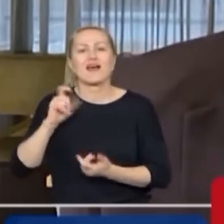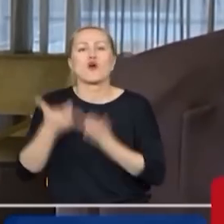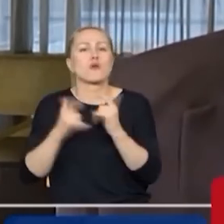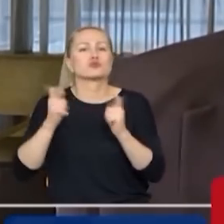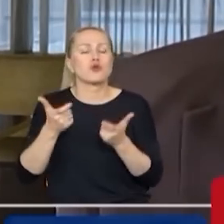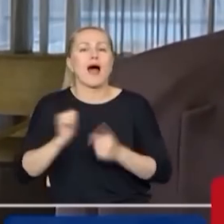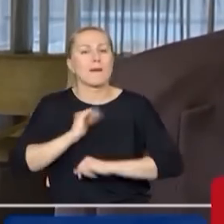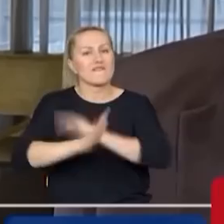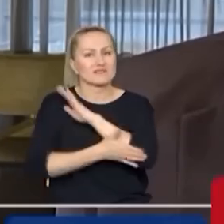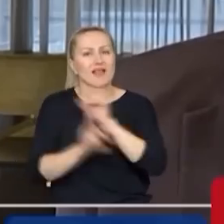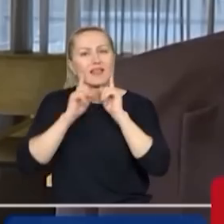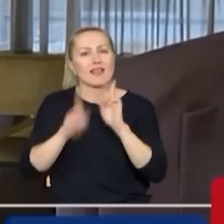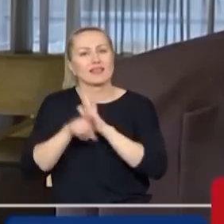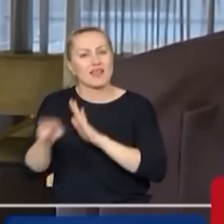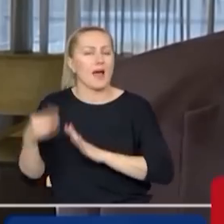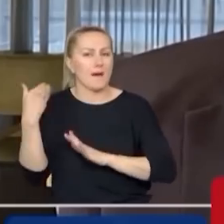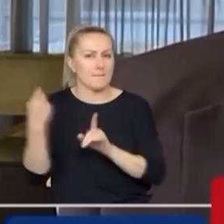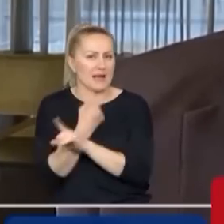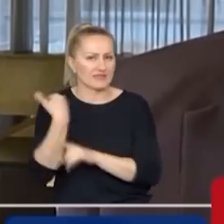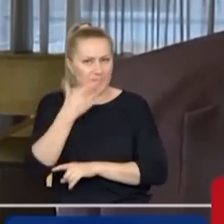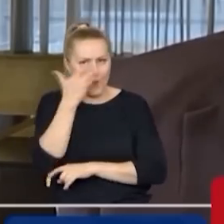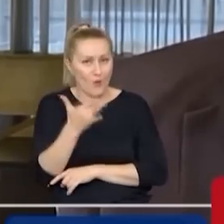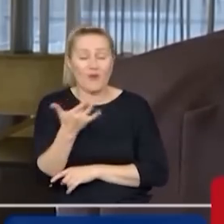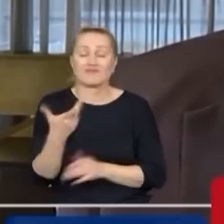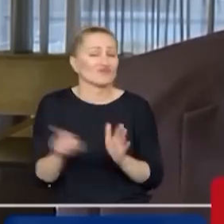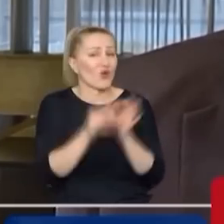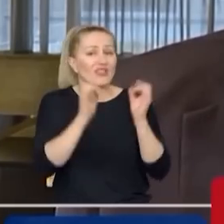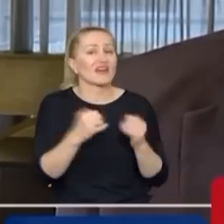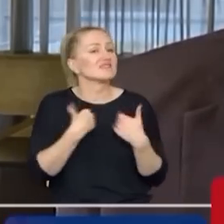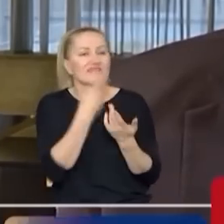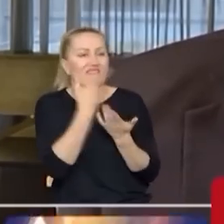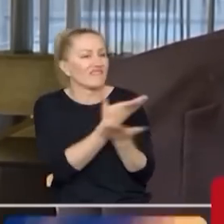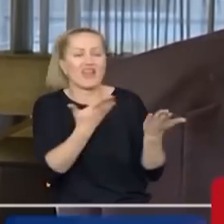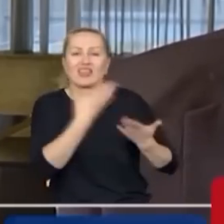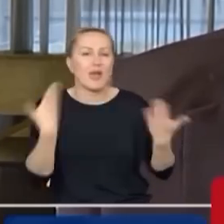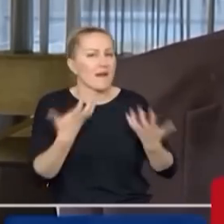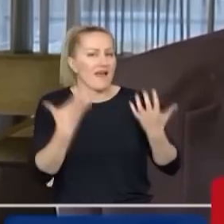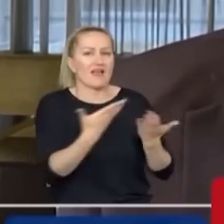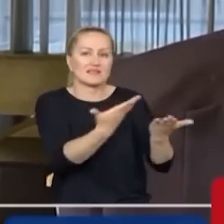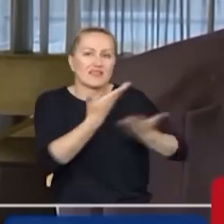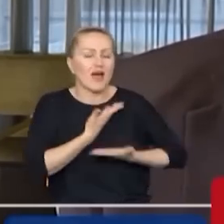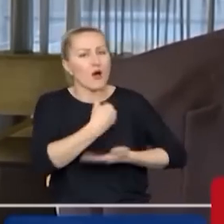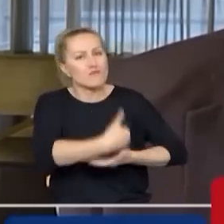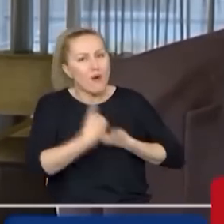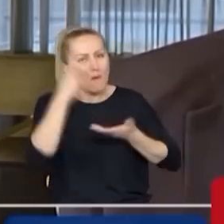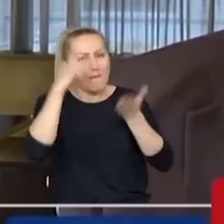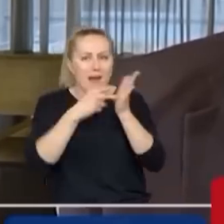wesprzeć Białoruś. No niestety, póki co nie słyszę chęci, do ogromnej chęci, żeby taka strategia była opracowana.